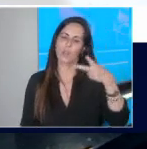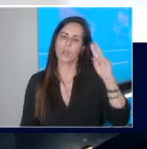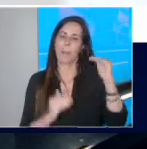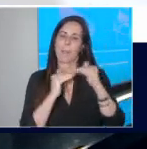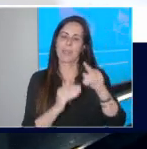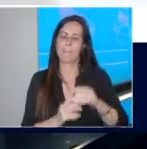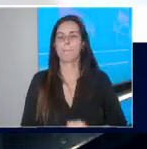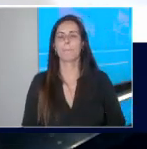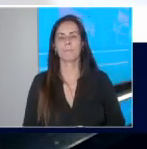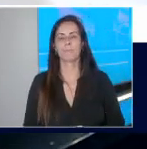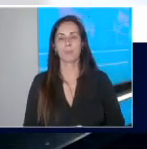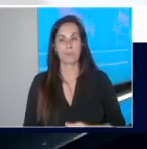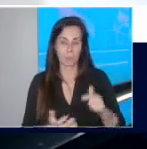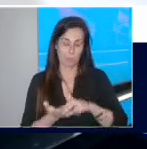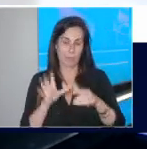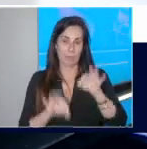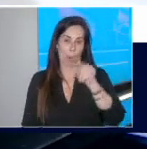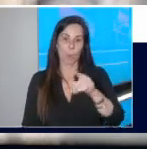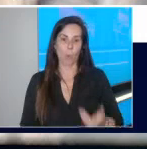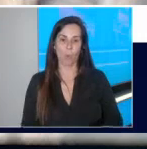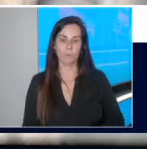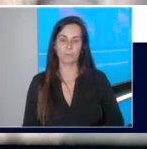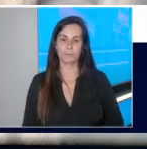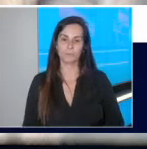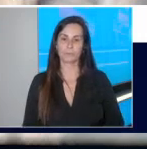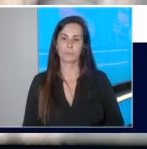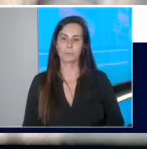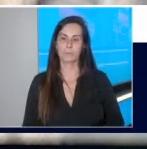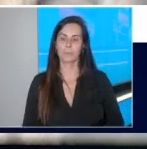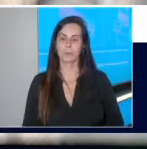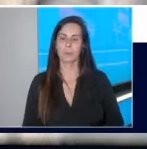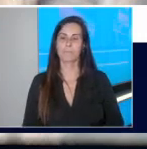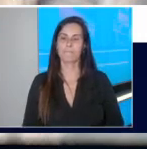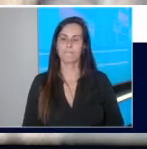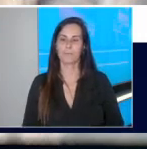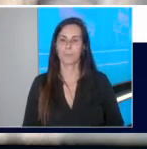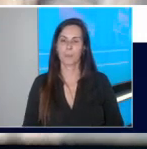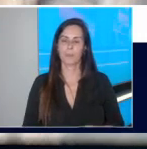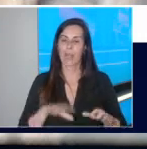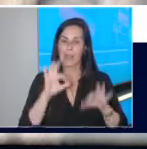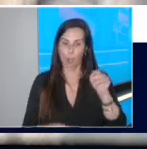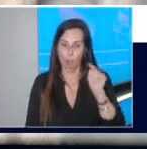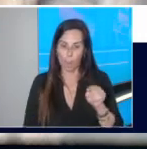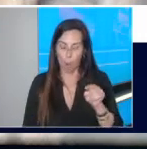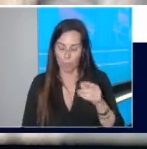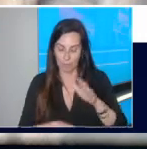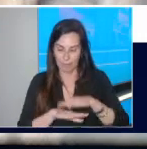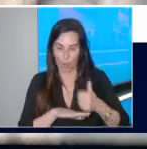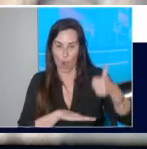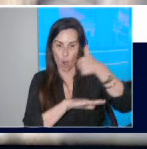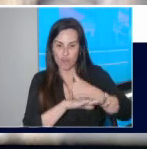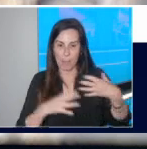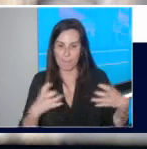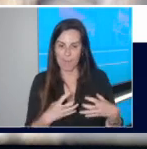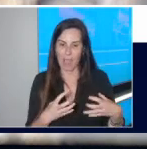מקימה. ולכן אולי הוא גם נבחר, נכון? כי זאת לא... הבחירה שלו לראש